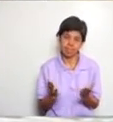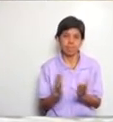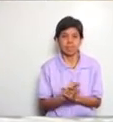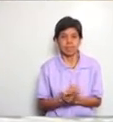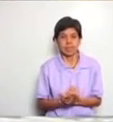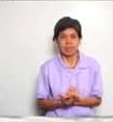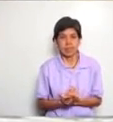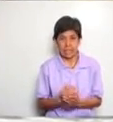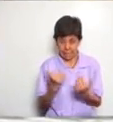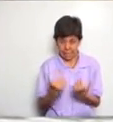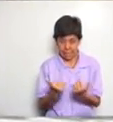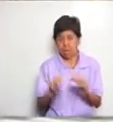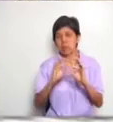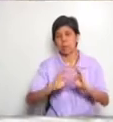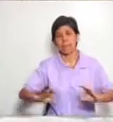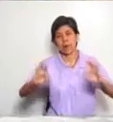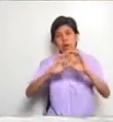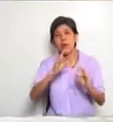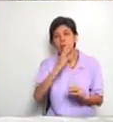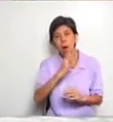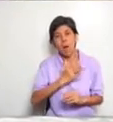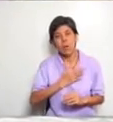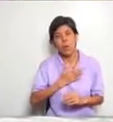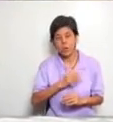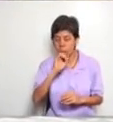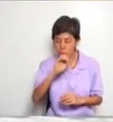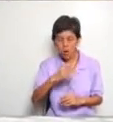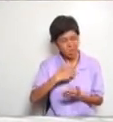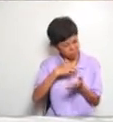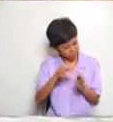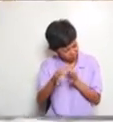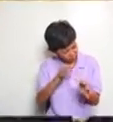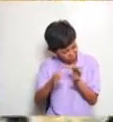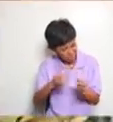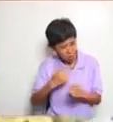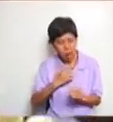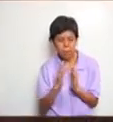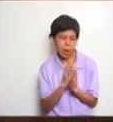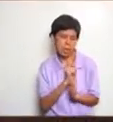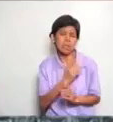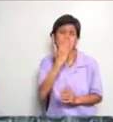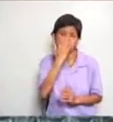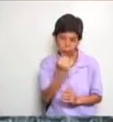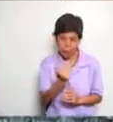บมาถึงัสำคัญแล้ว faux้าผมไมพูดเรื่องนี้ ผมนอนไมลับแ่ไ ρηทำไมตองมสาสนา